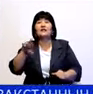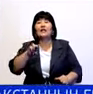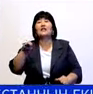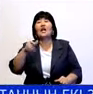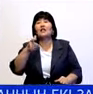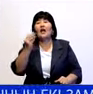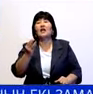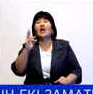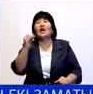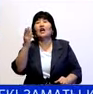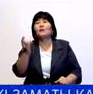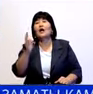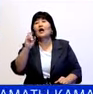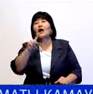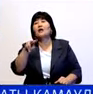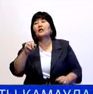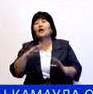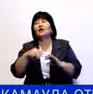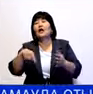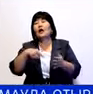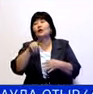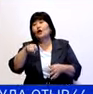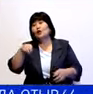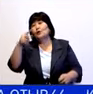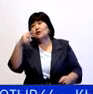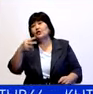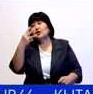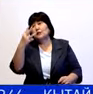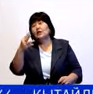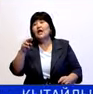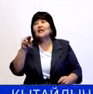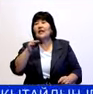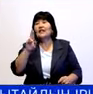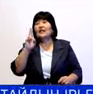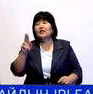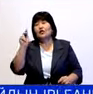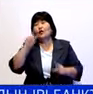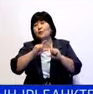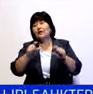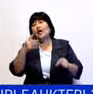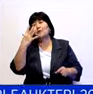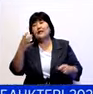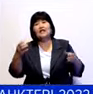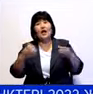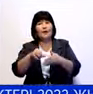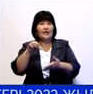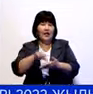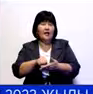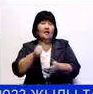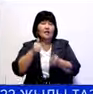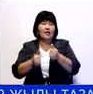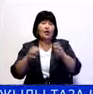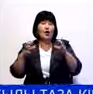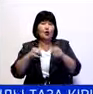Жалағаш, Қармақшы, Қазалы аудандарынан және қаладағы нөмірі 23-ші Жәлел Қизатов атындағы мектеп-лицейінен 5 команда қатысты. Сайыс доп